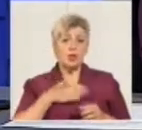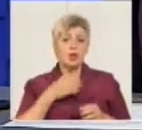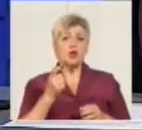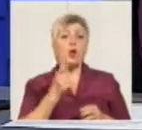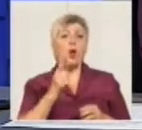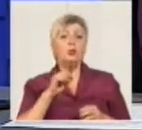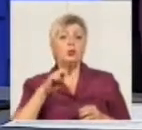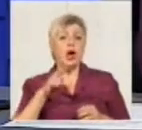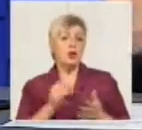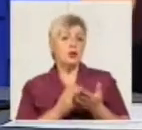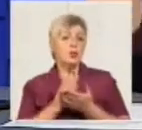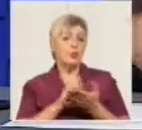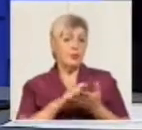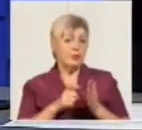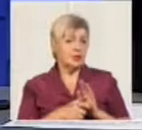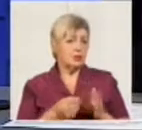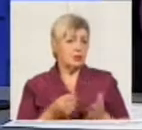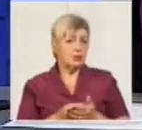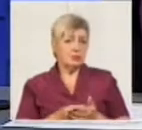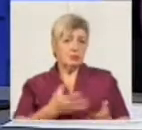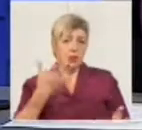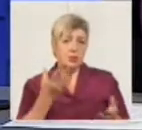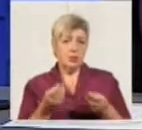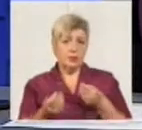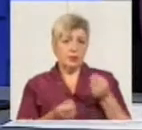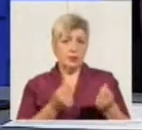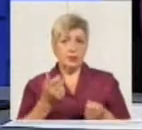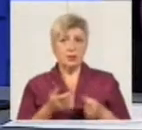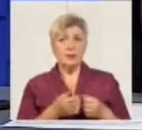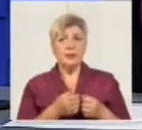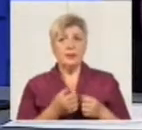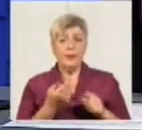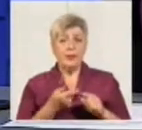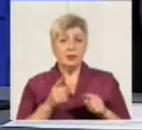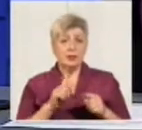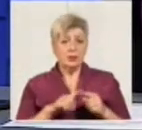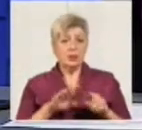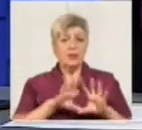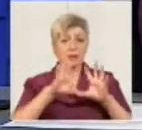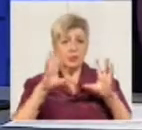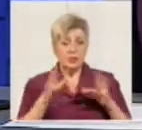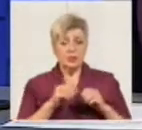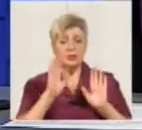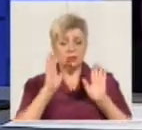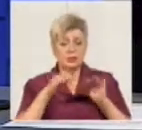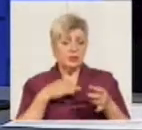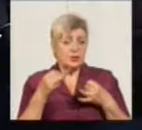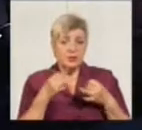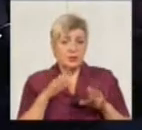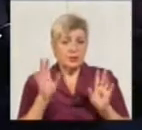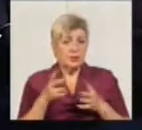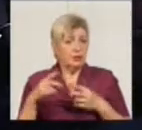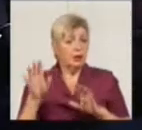котрі так сильно підвищили за останній рік-два, ну, це взагалі навіть розмовляти ні про що. Крім